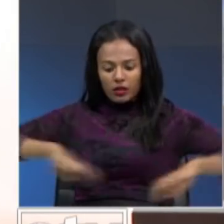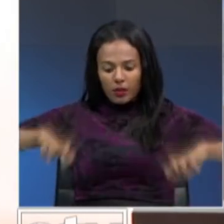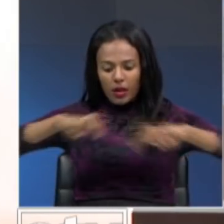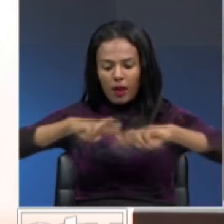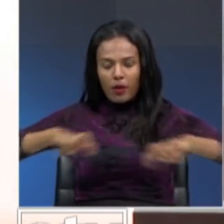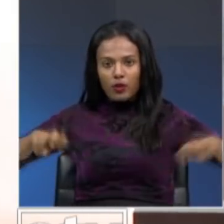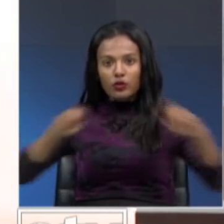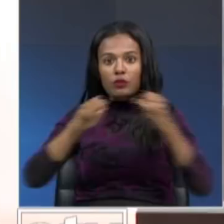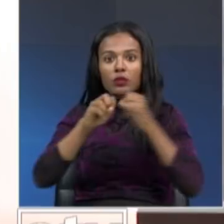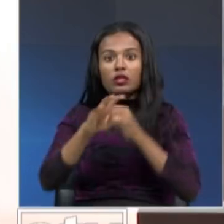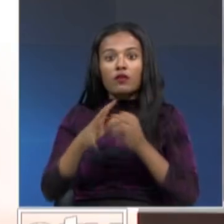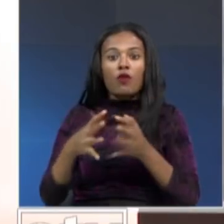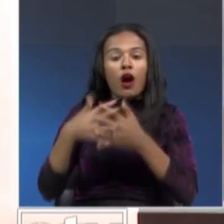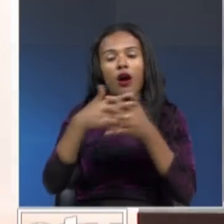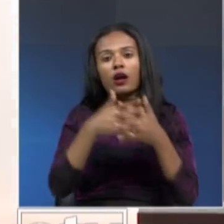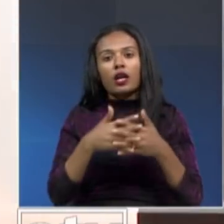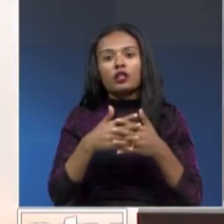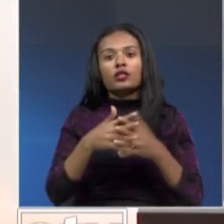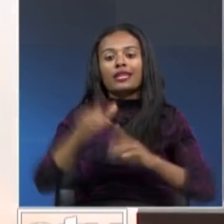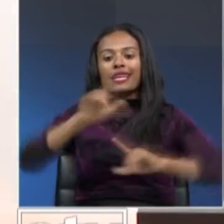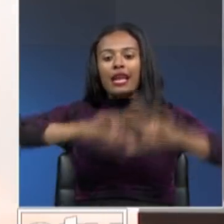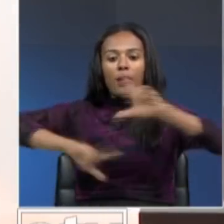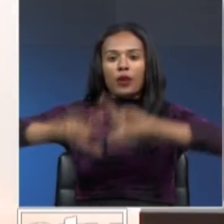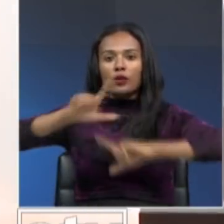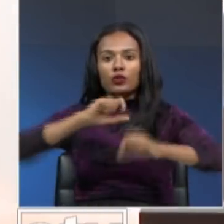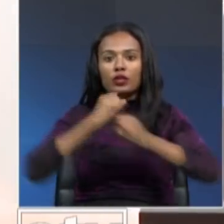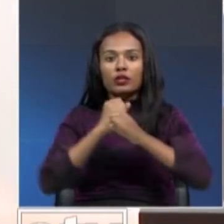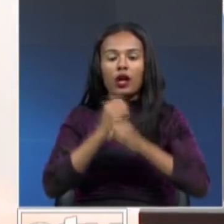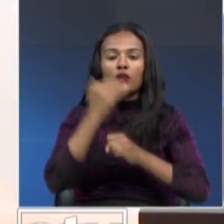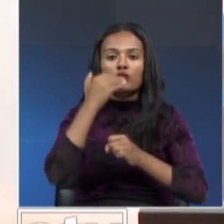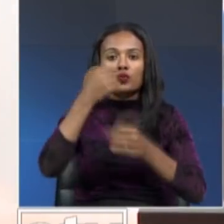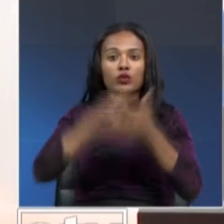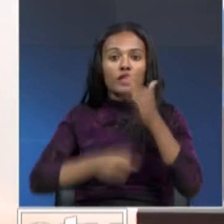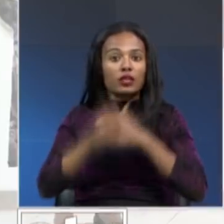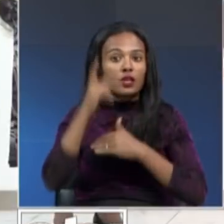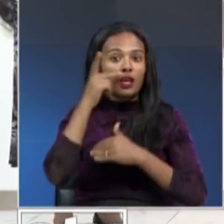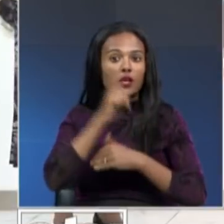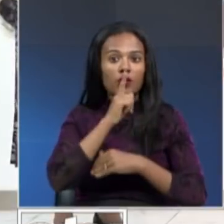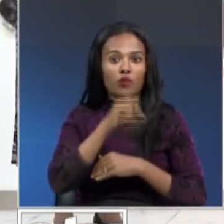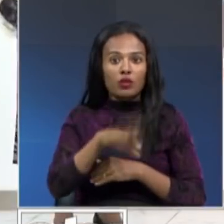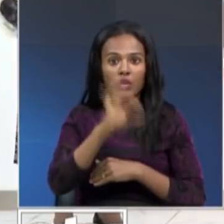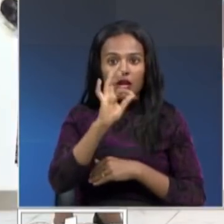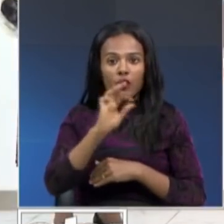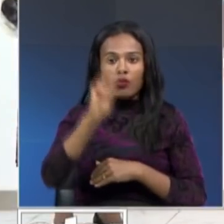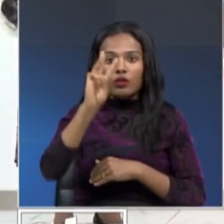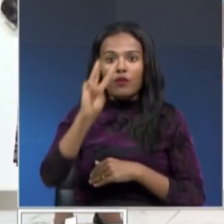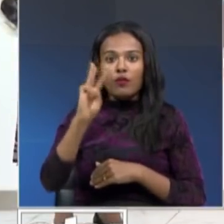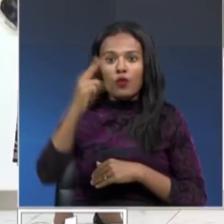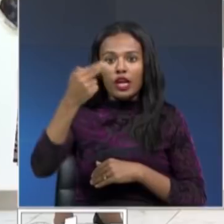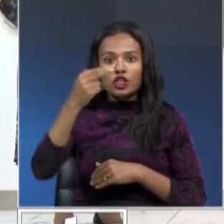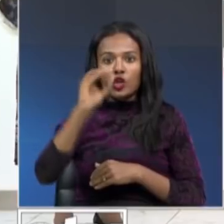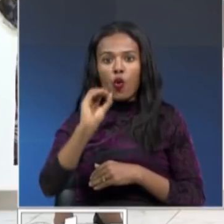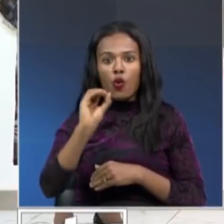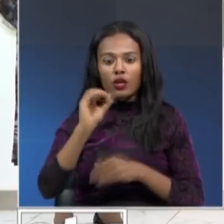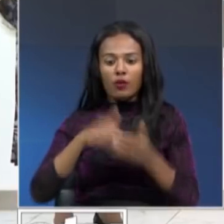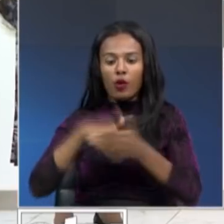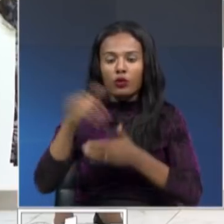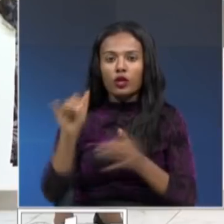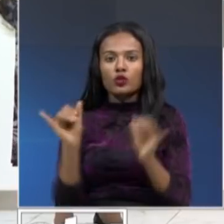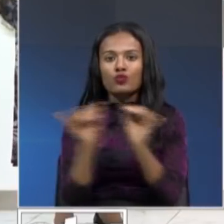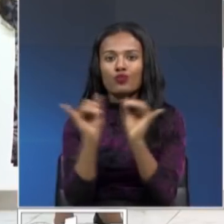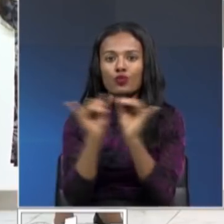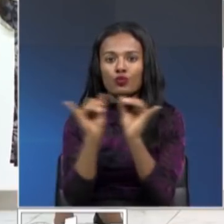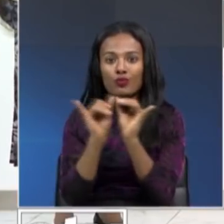በዘርፉ አቀናጅተን የላቦራቶሪ ስራዎች ጥሩ ውጤት እያየን ነው የምንገኘው። WHO የሚያወጣቸው የፕሮቶኮል ስታንዳርዶች